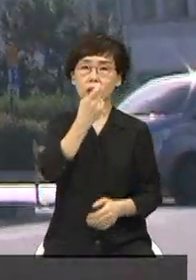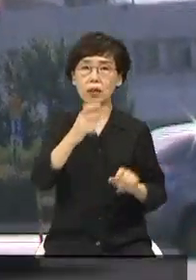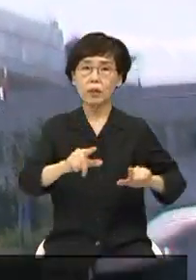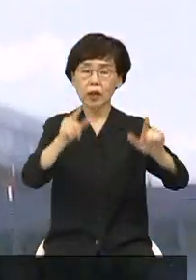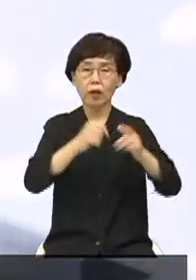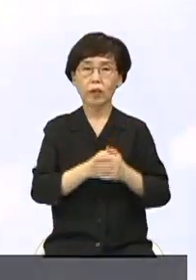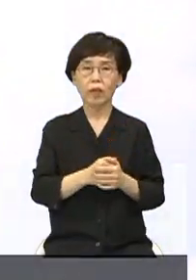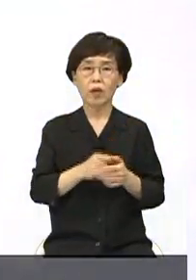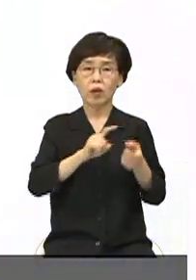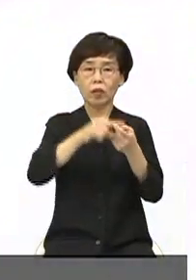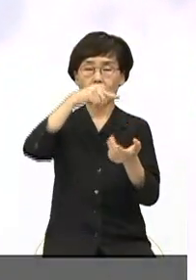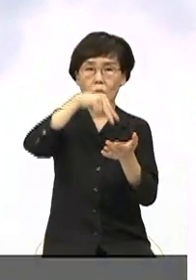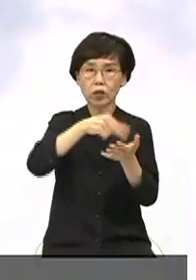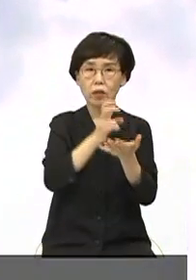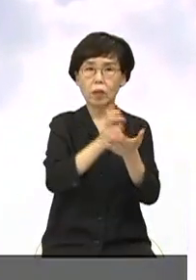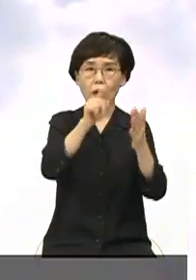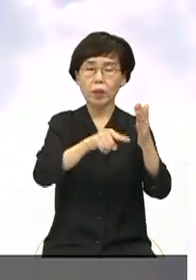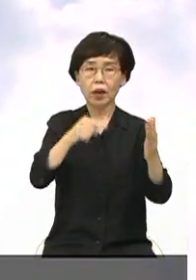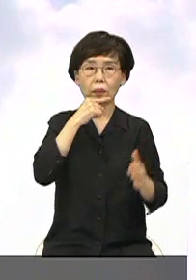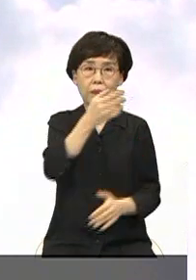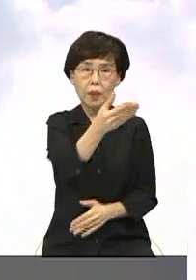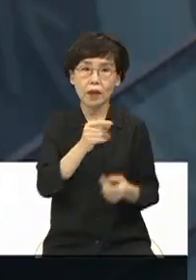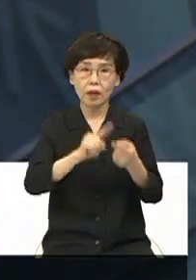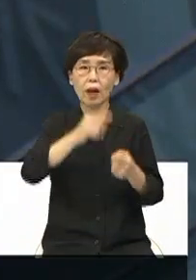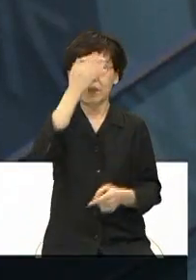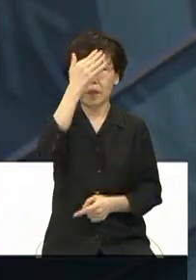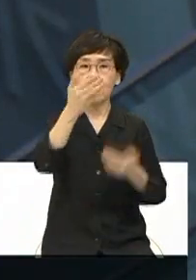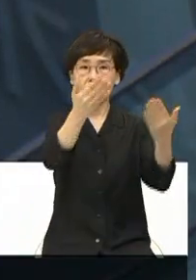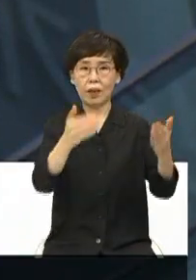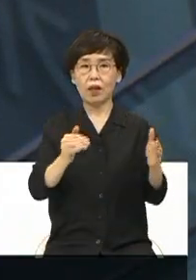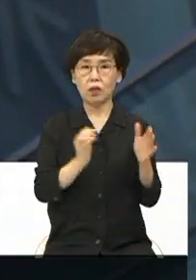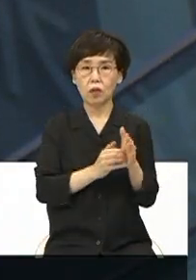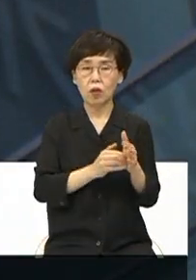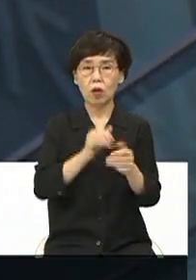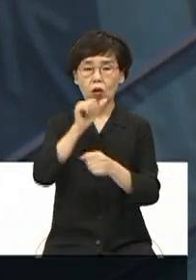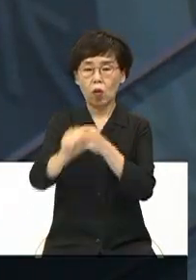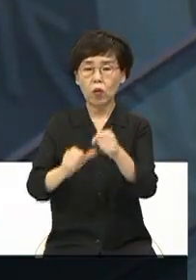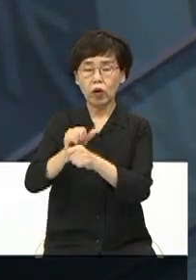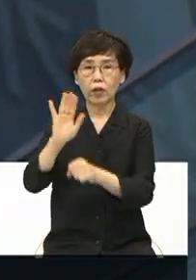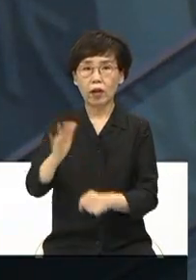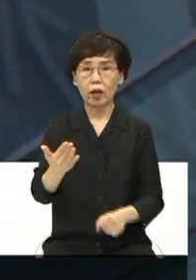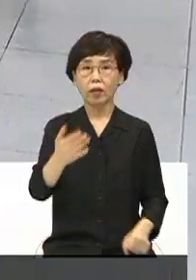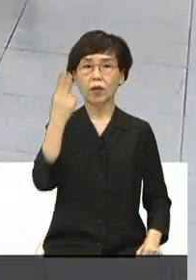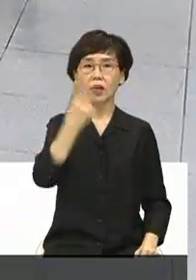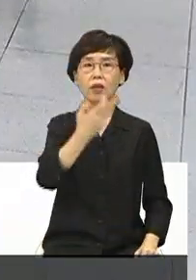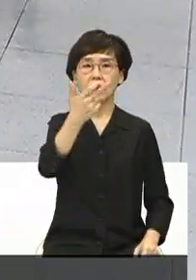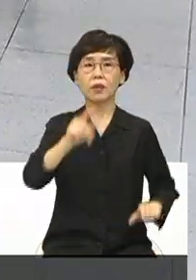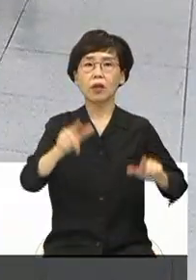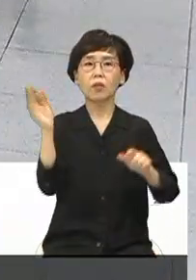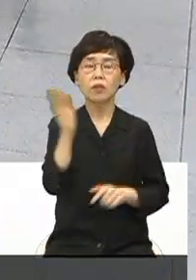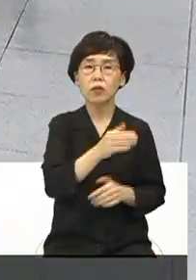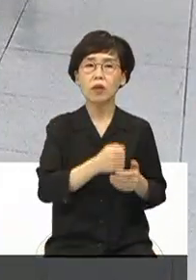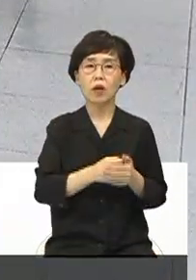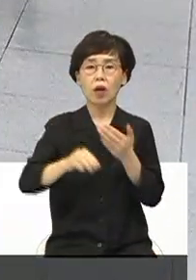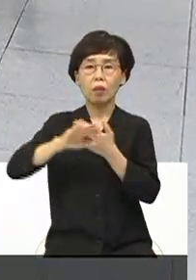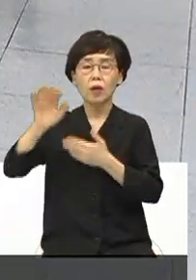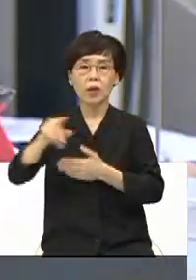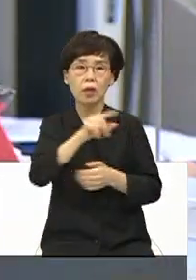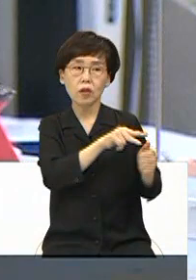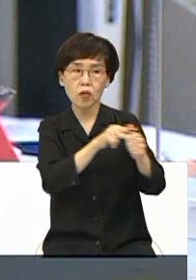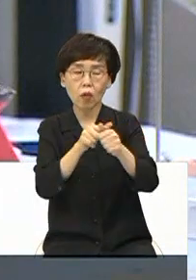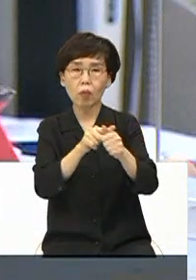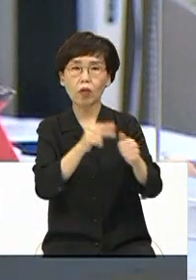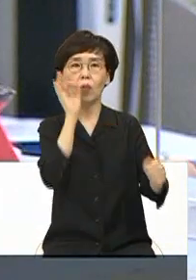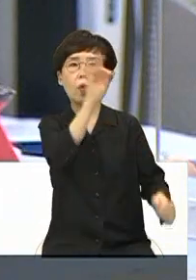2012년 연대보증법인의 채무에 대한 면책을 받았고 5년이 지난 2017년부터는 외부기관에서 해당